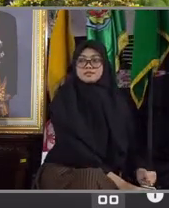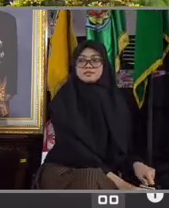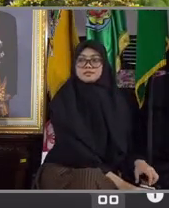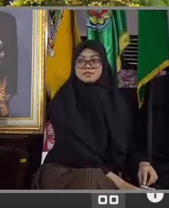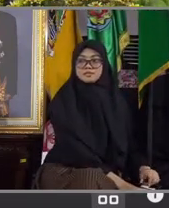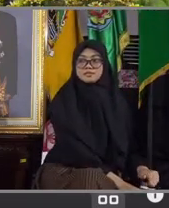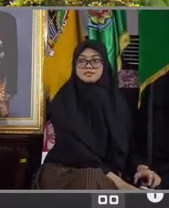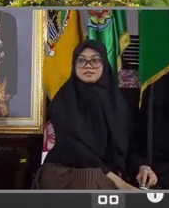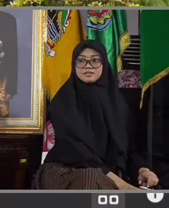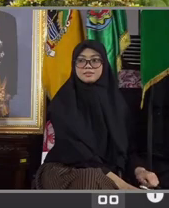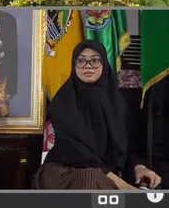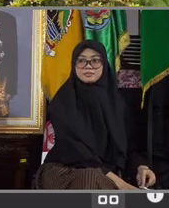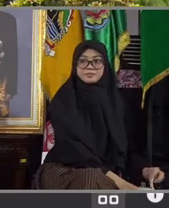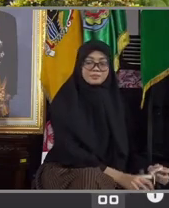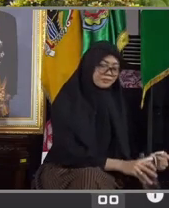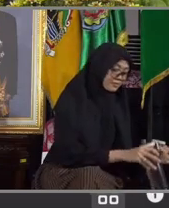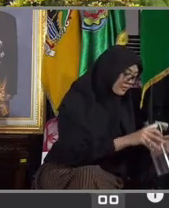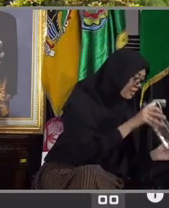Ya, ibu-ibu lagi.